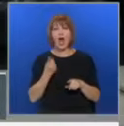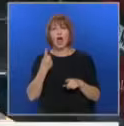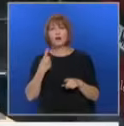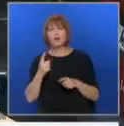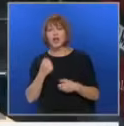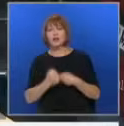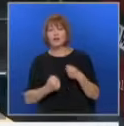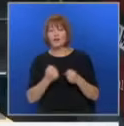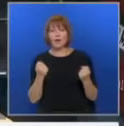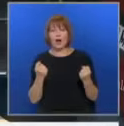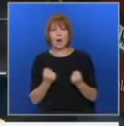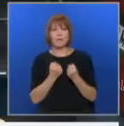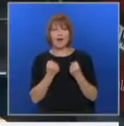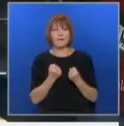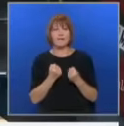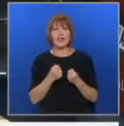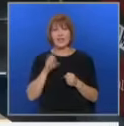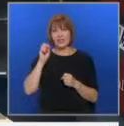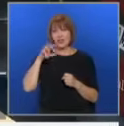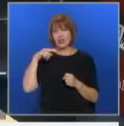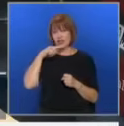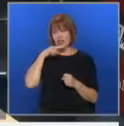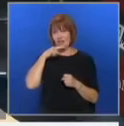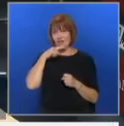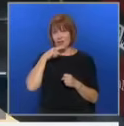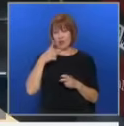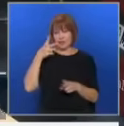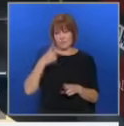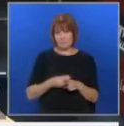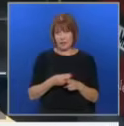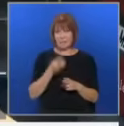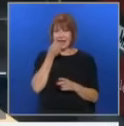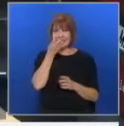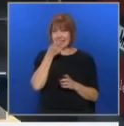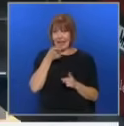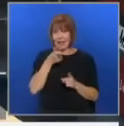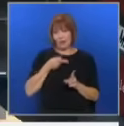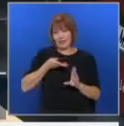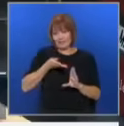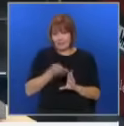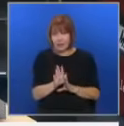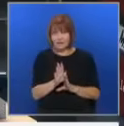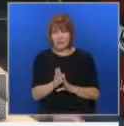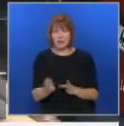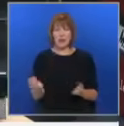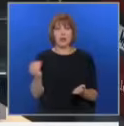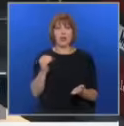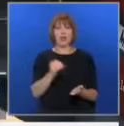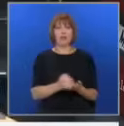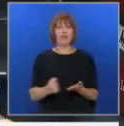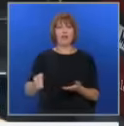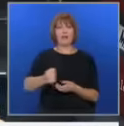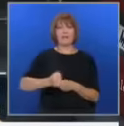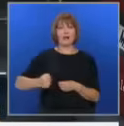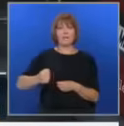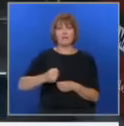катастрофата. Светка червено, спирам. Изчаквам да светне зелено. Следователно тръгвам. И при тръгването се появява трамвая с не